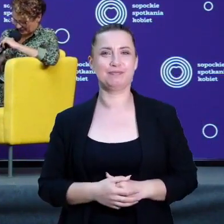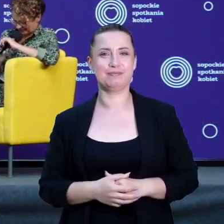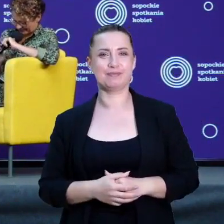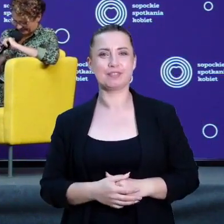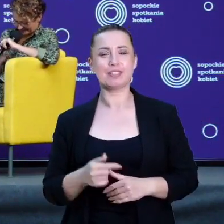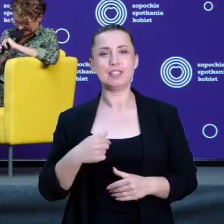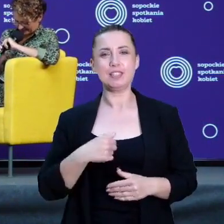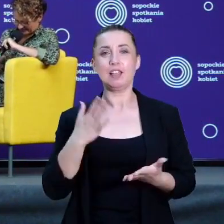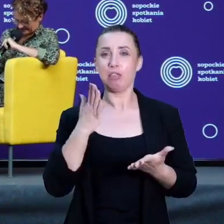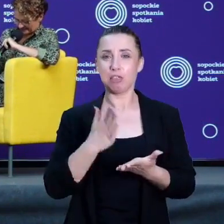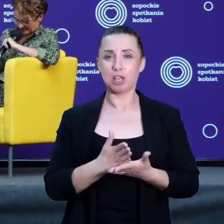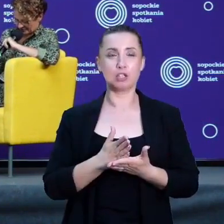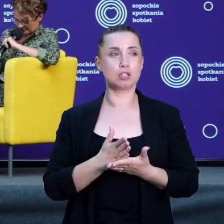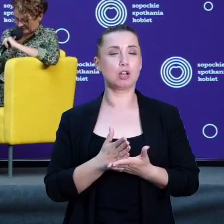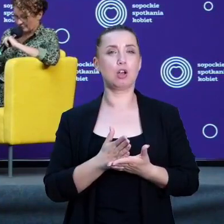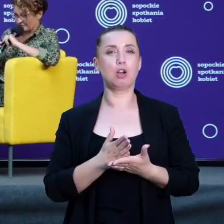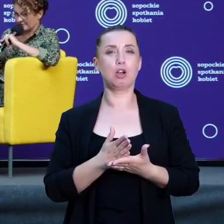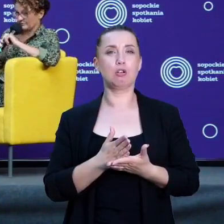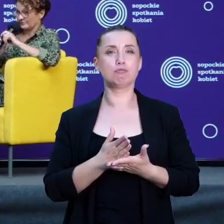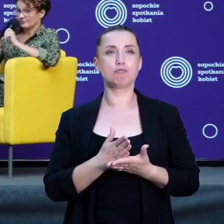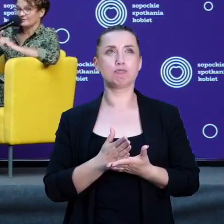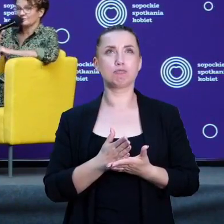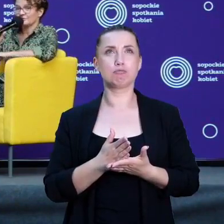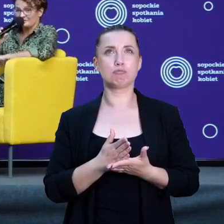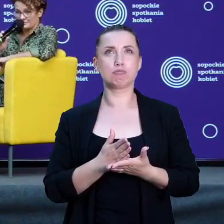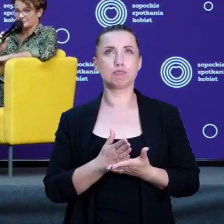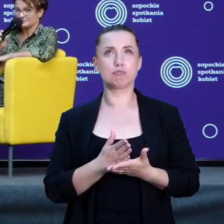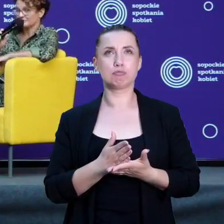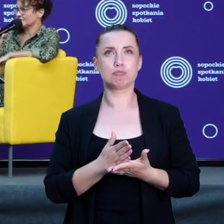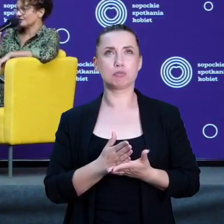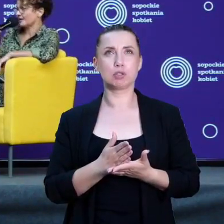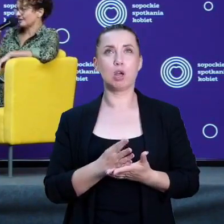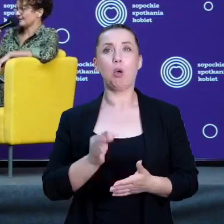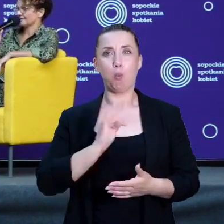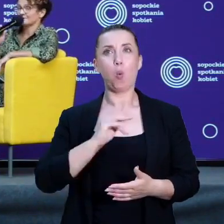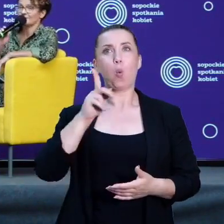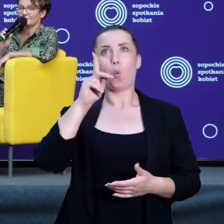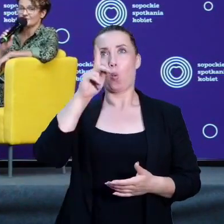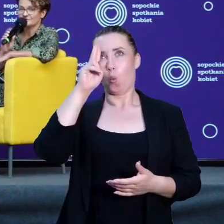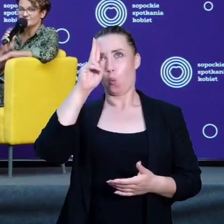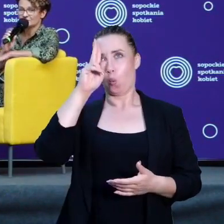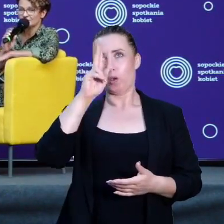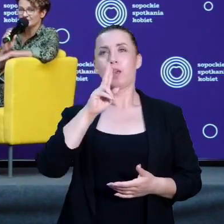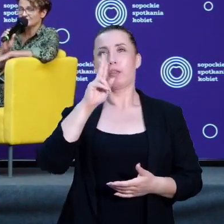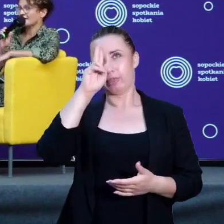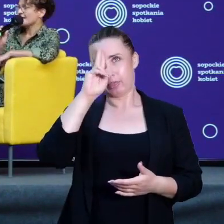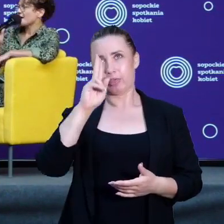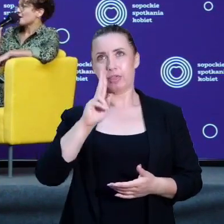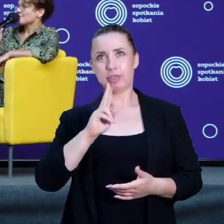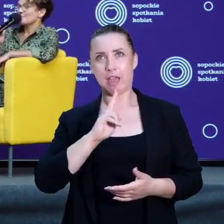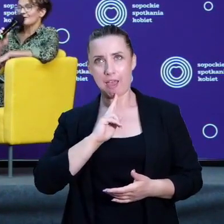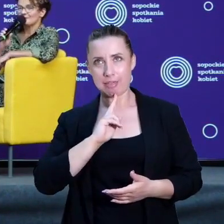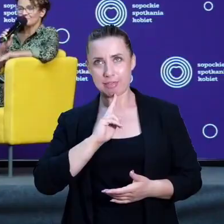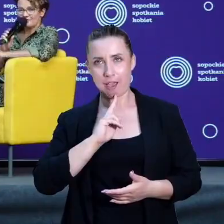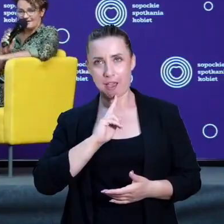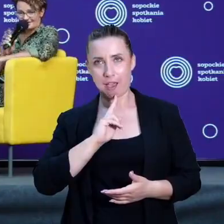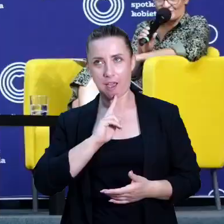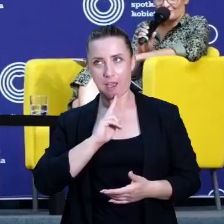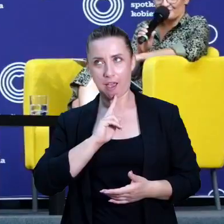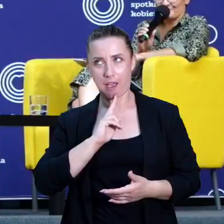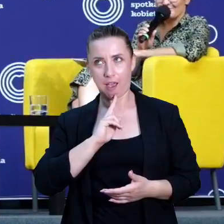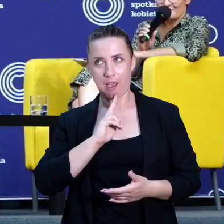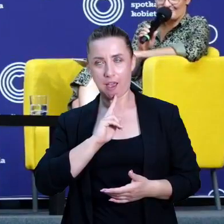Ja tylko jako dziecko, które się urodziło, kiedy mój tata miał 61 lat, a zmarł mając 106,